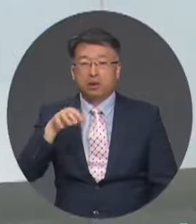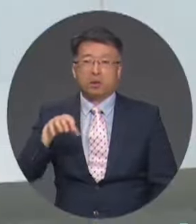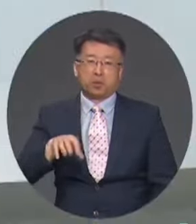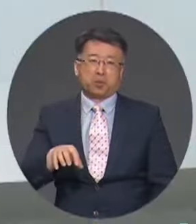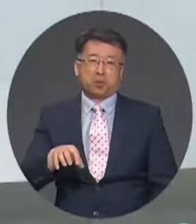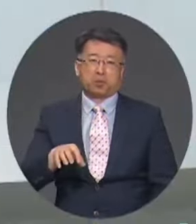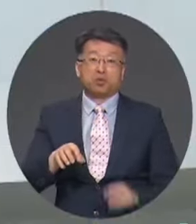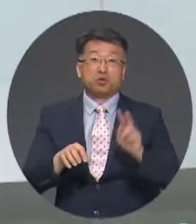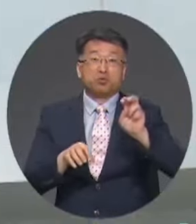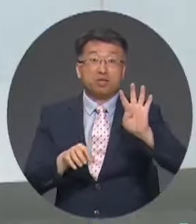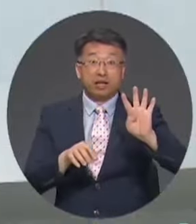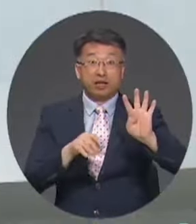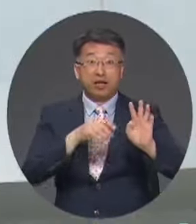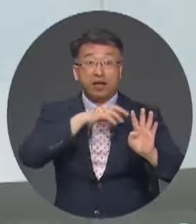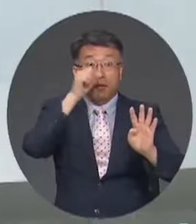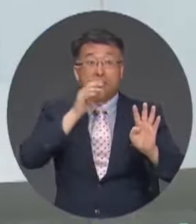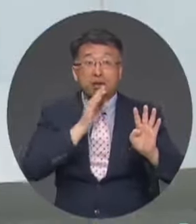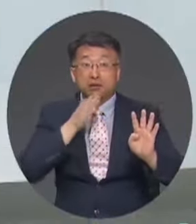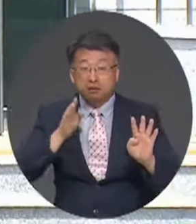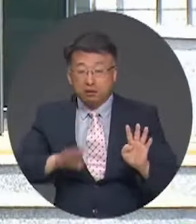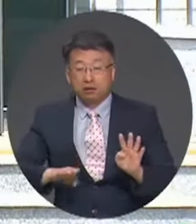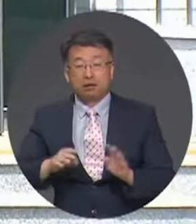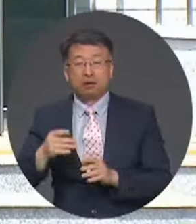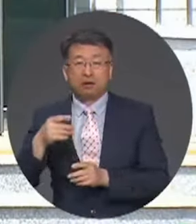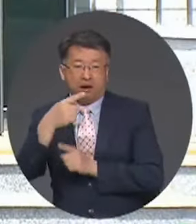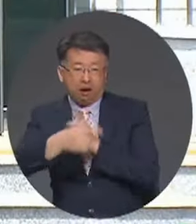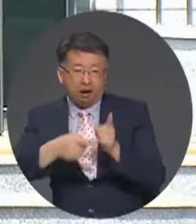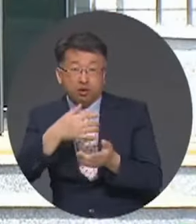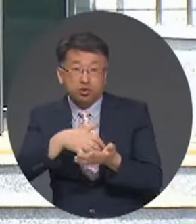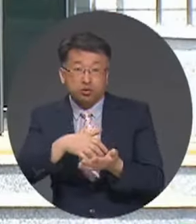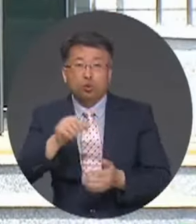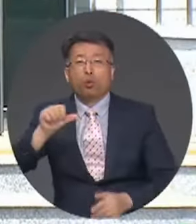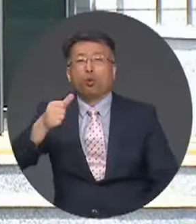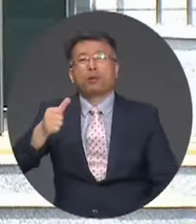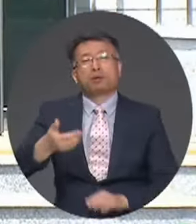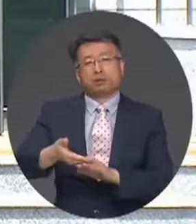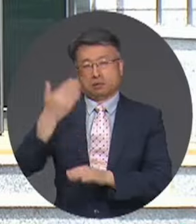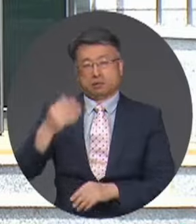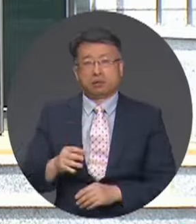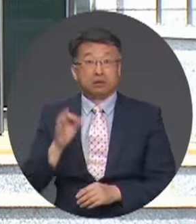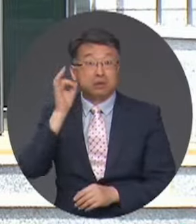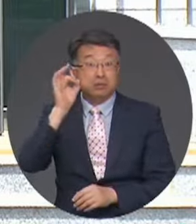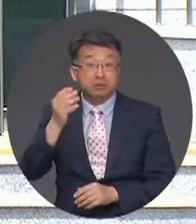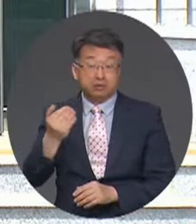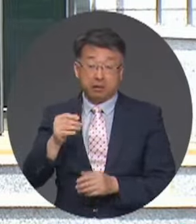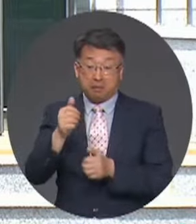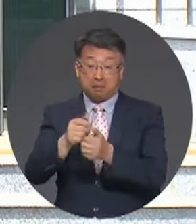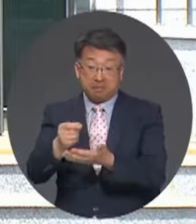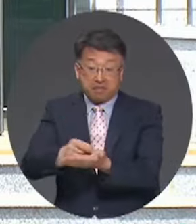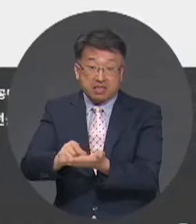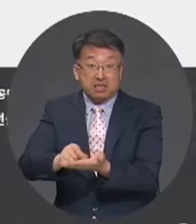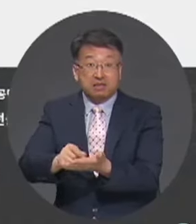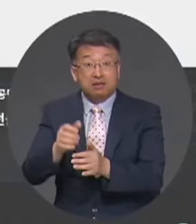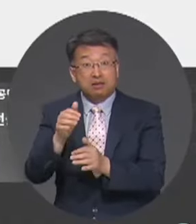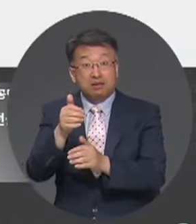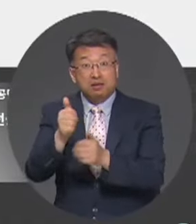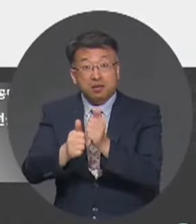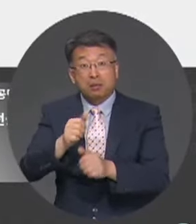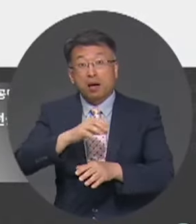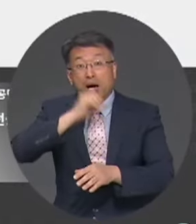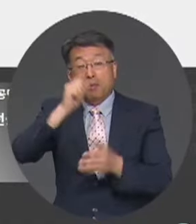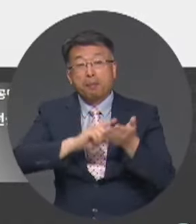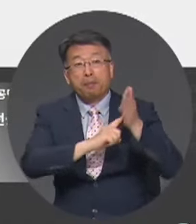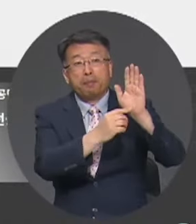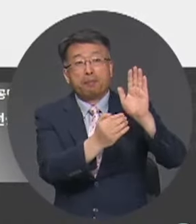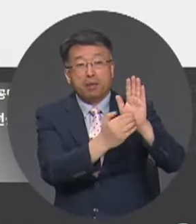24명 용해 500명 넘게 지원했습니다 흘 전 필기시험과 가 발표됐습니다 채용